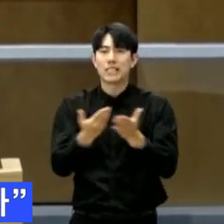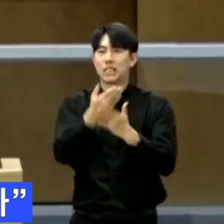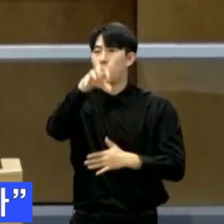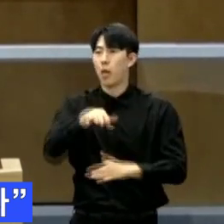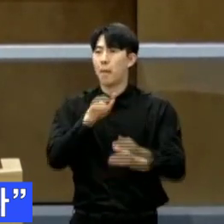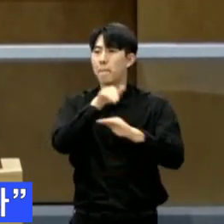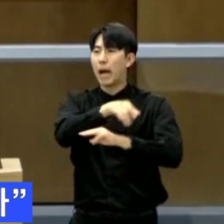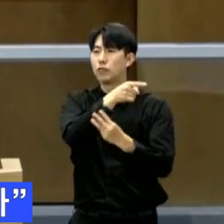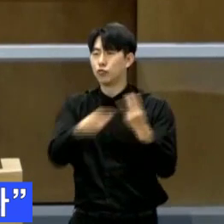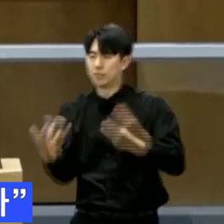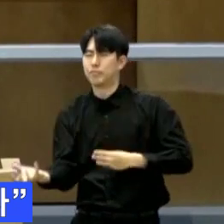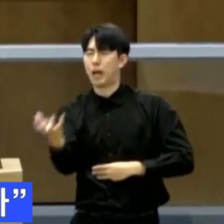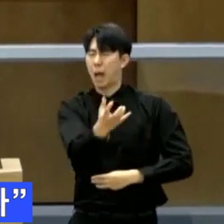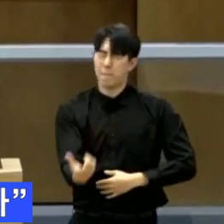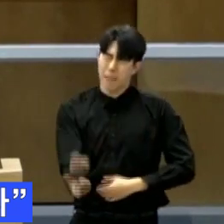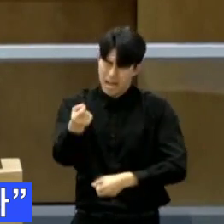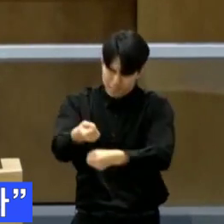이전 촉구입니다.